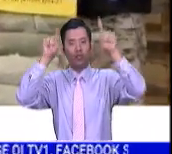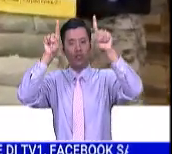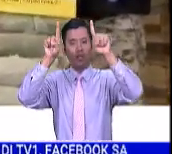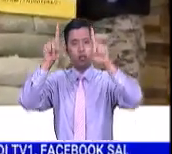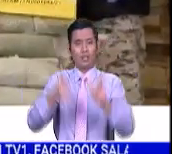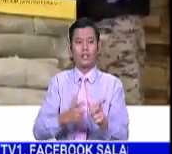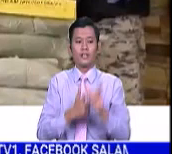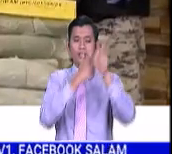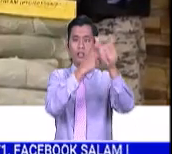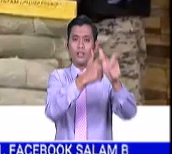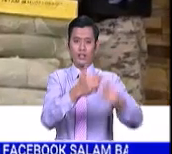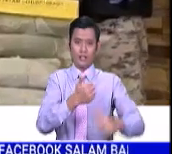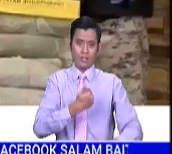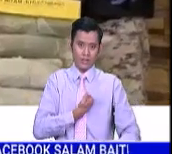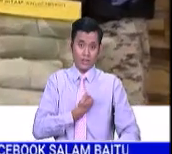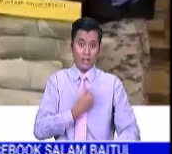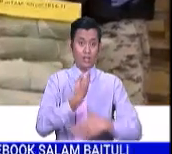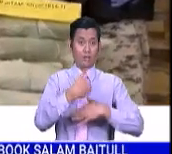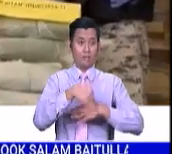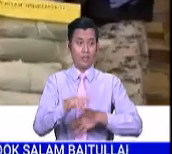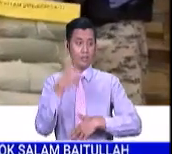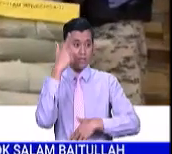berkuasa.